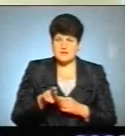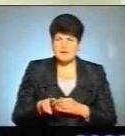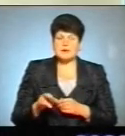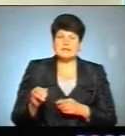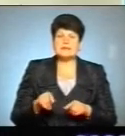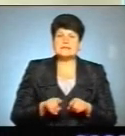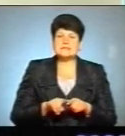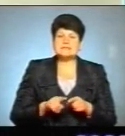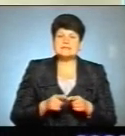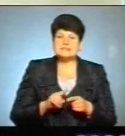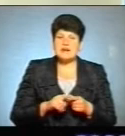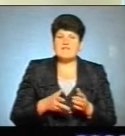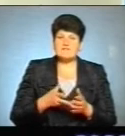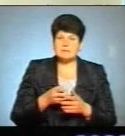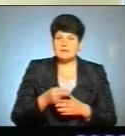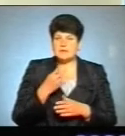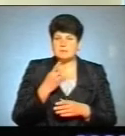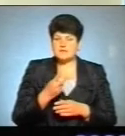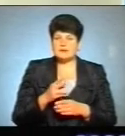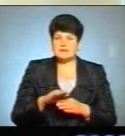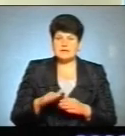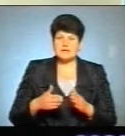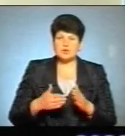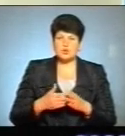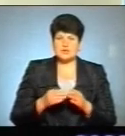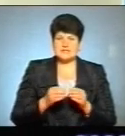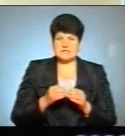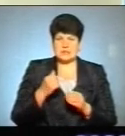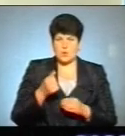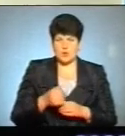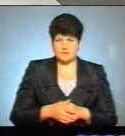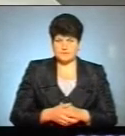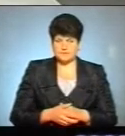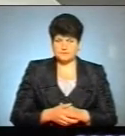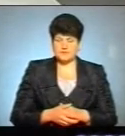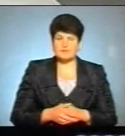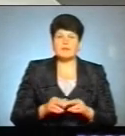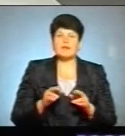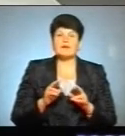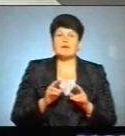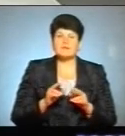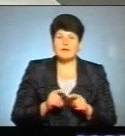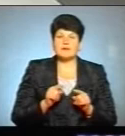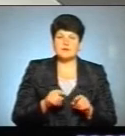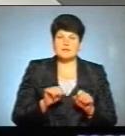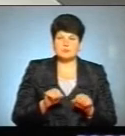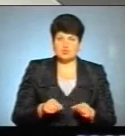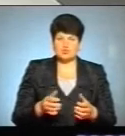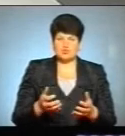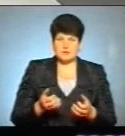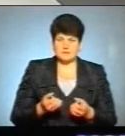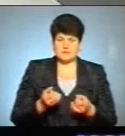така виплата передбачена на дітей віком до 10 років. Яким чином її зможуть отримати